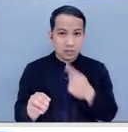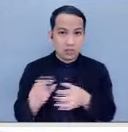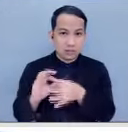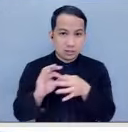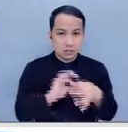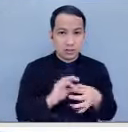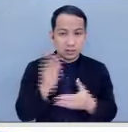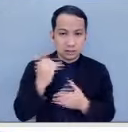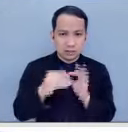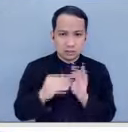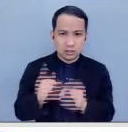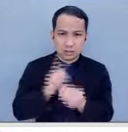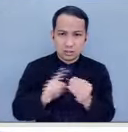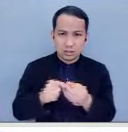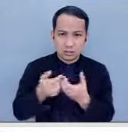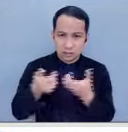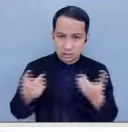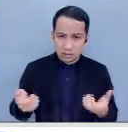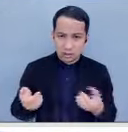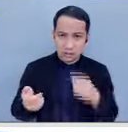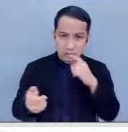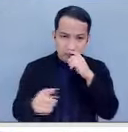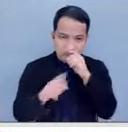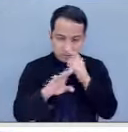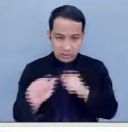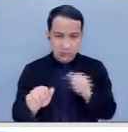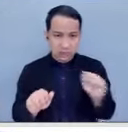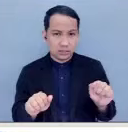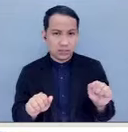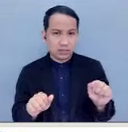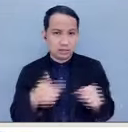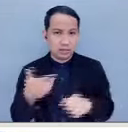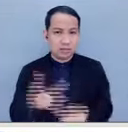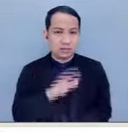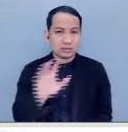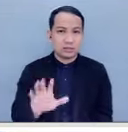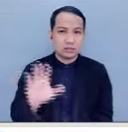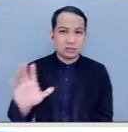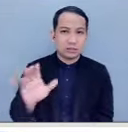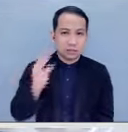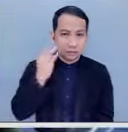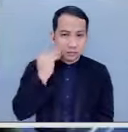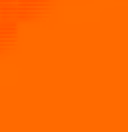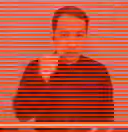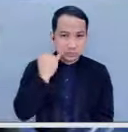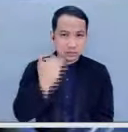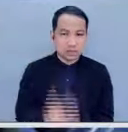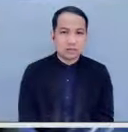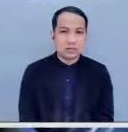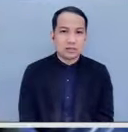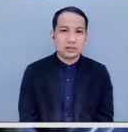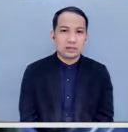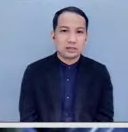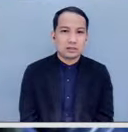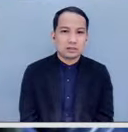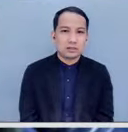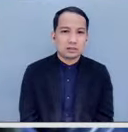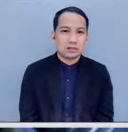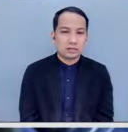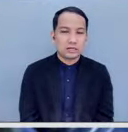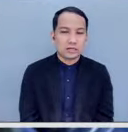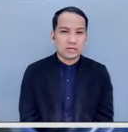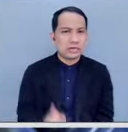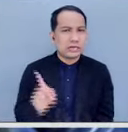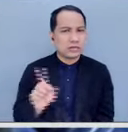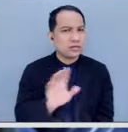ng mga isyu sa hiwalayan nila Bea alonso nasa frontline na balitang yan si MJ marfori hindi ako ang hihingi sa